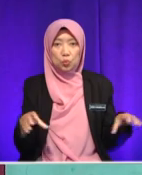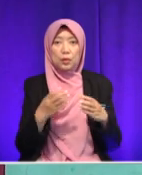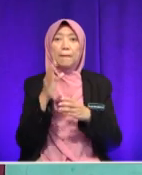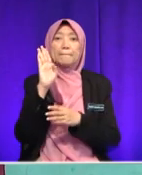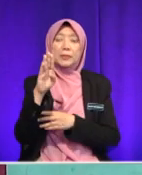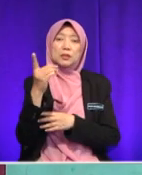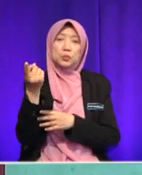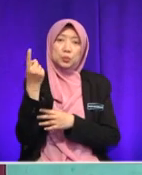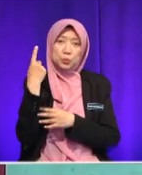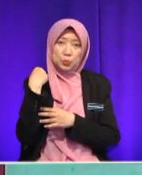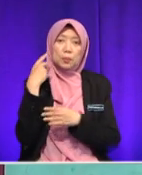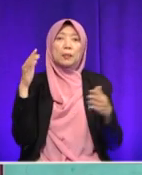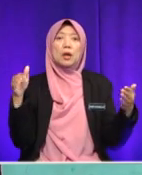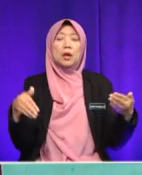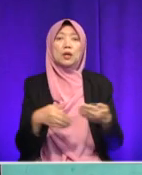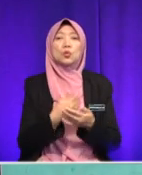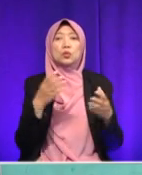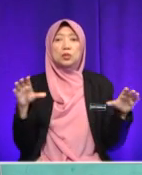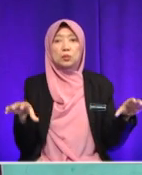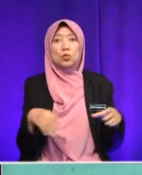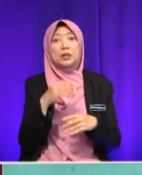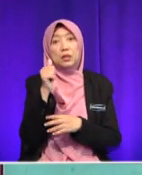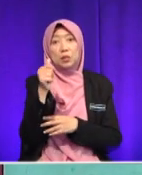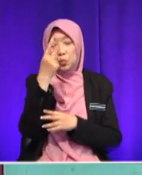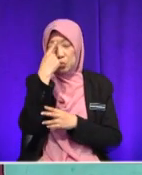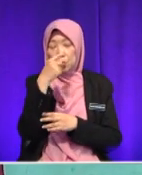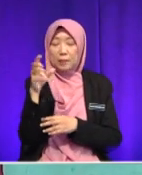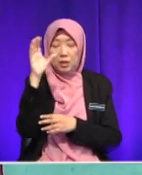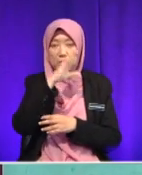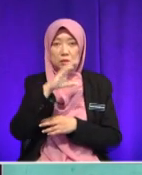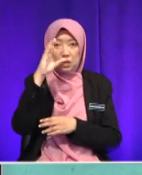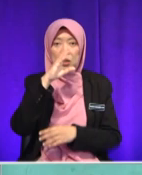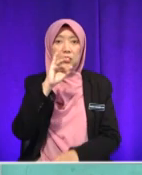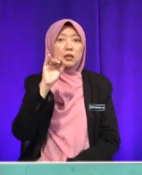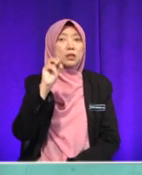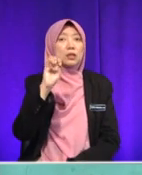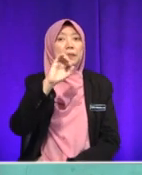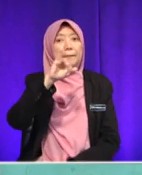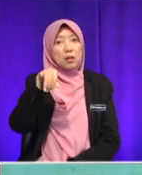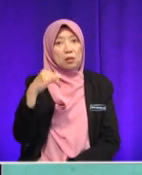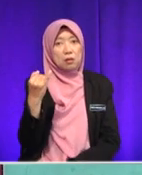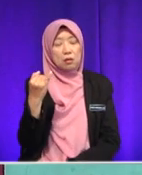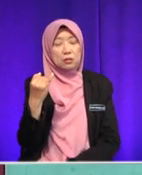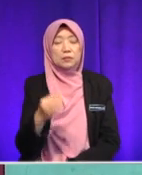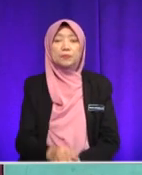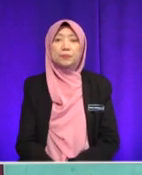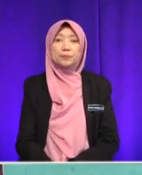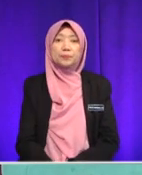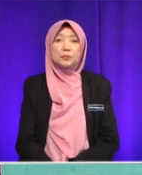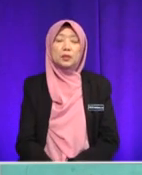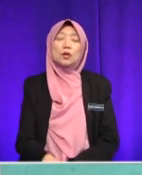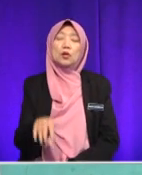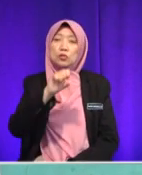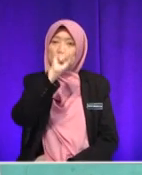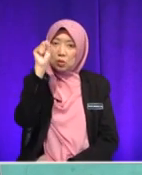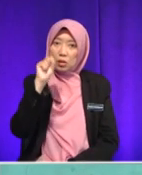baru kita buat A untuk mencari image. Okay, tetapi, jika soalan minta kita untuk mencari